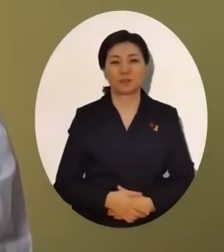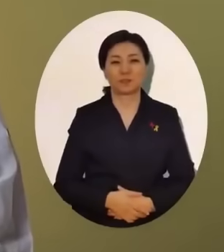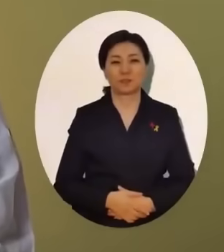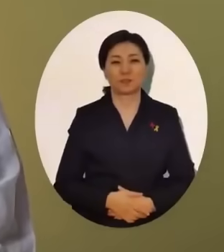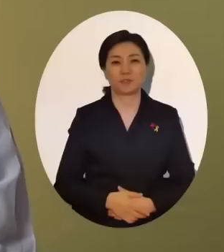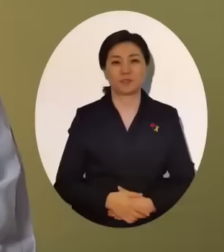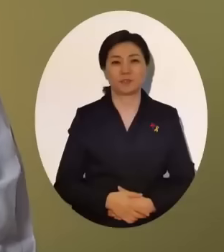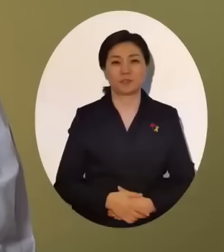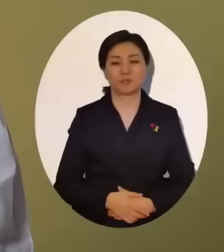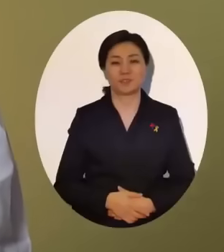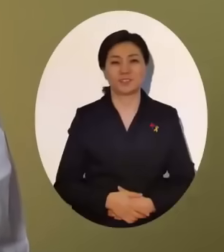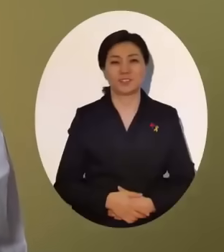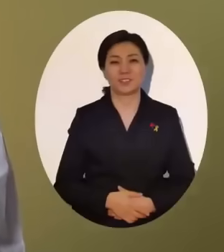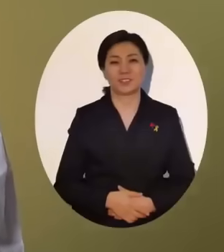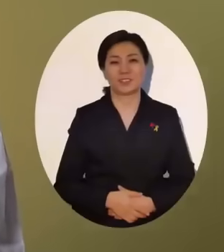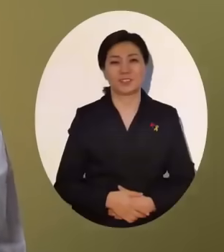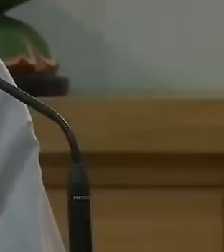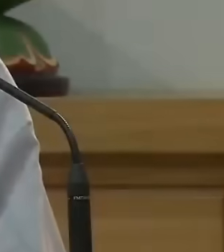네.